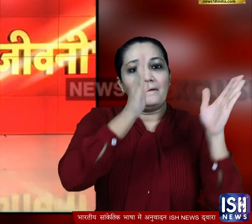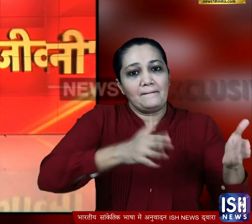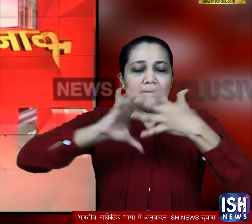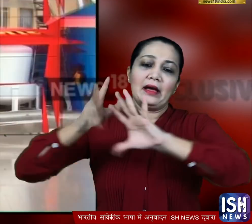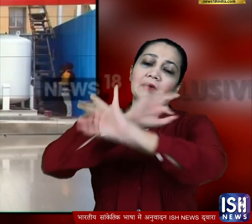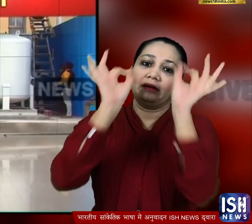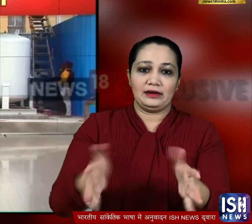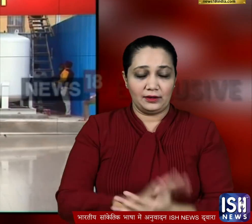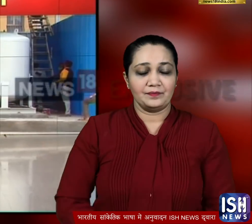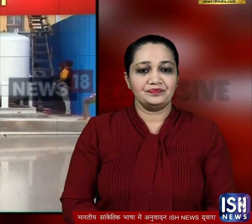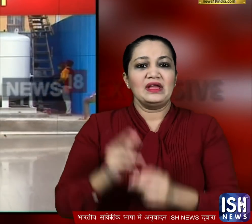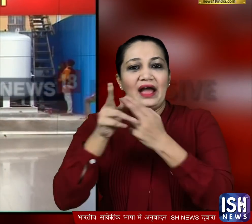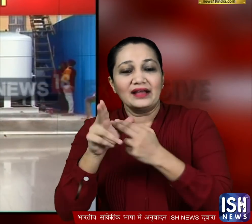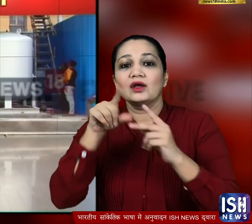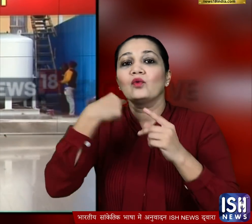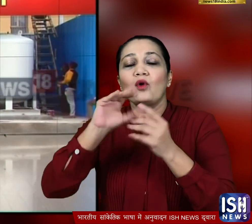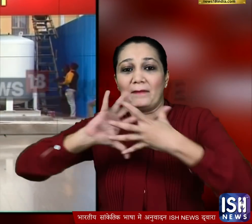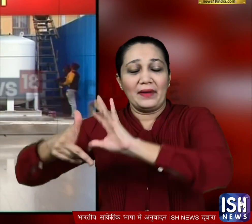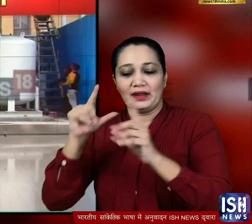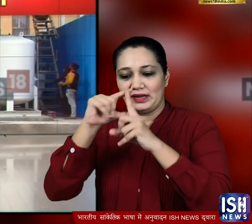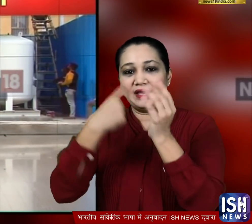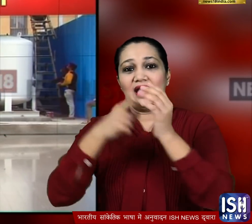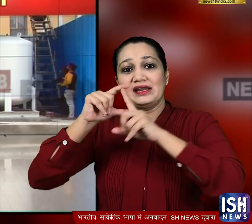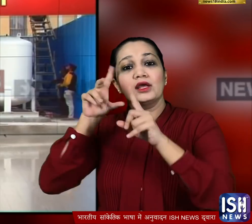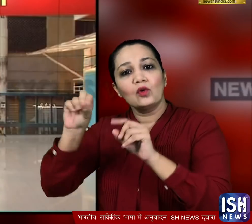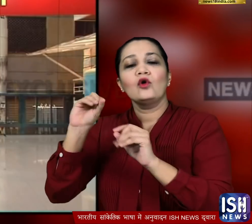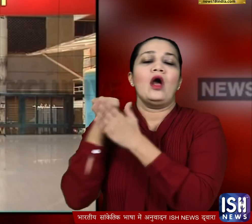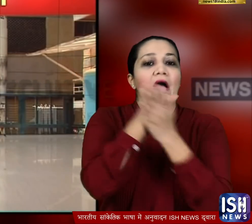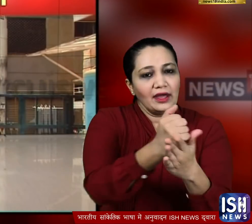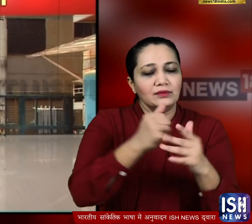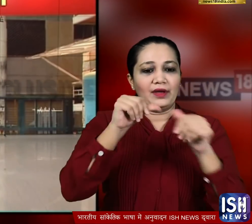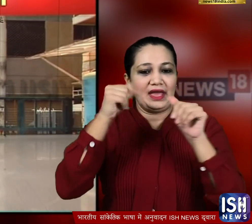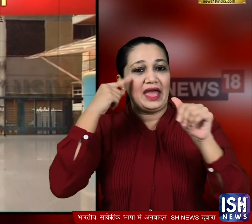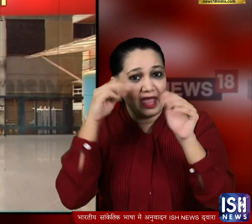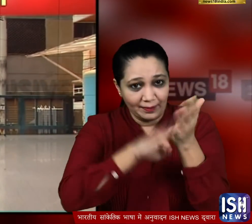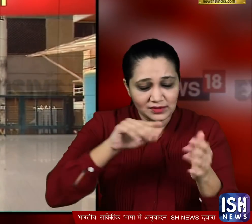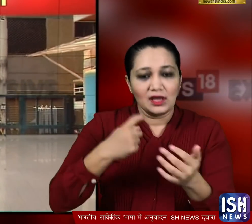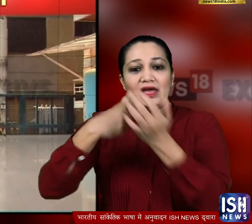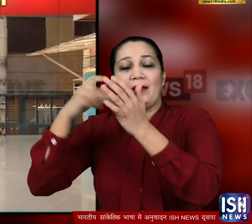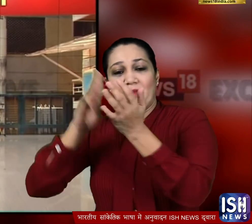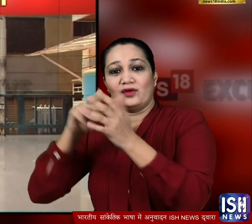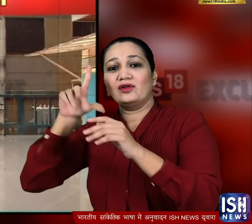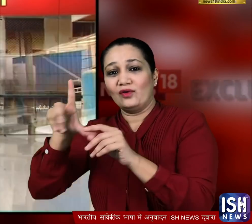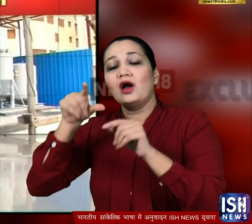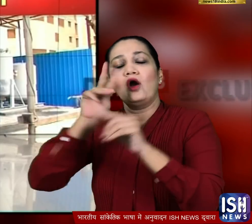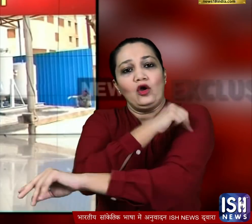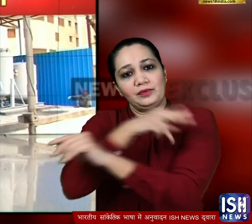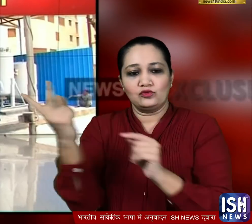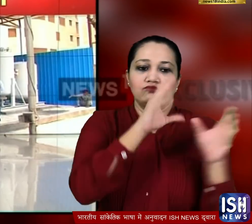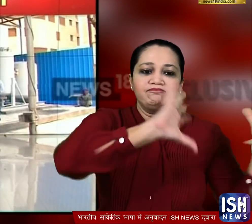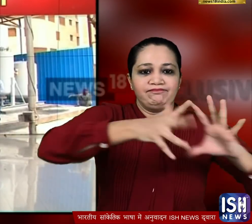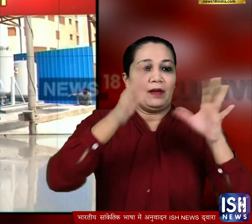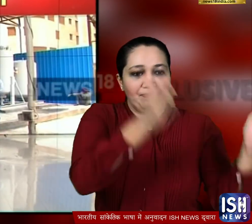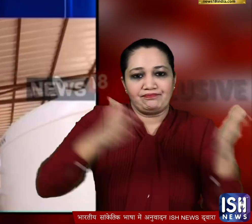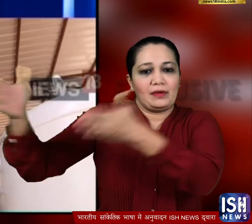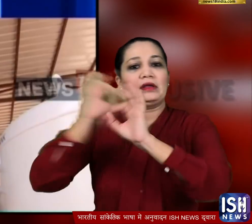पूरा हो गया। सेना के लिए हथियार बनाने वाली संस्था डीआरडीओ की मदद से एम्स ट्रॉमा सेंटर और राम मनोहर लोहिया अस्पताल में यह प्लांट लगाए